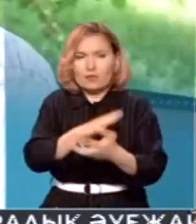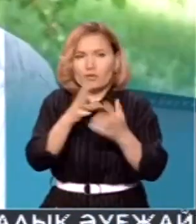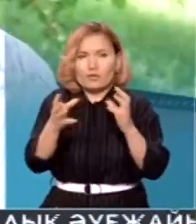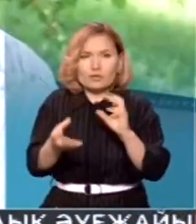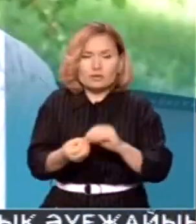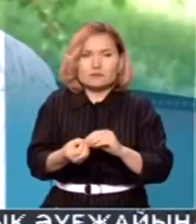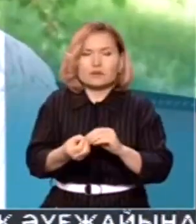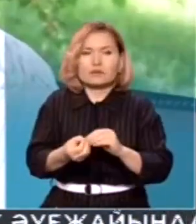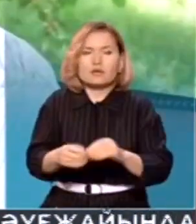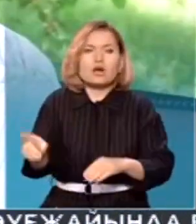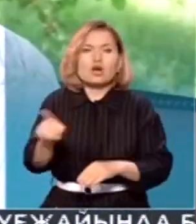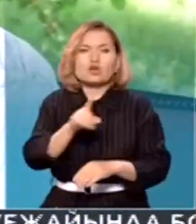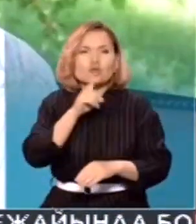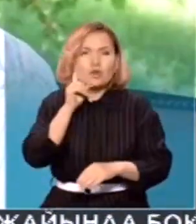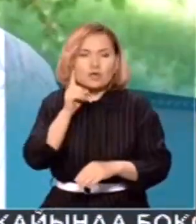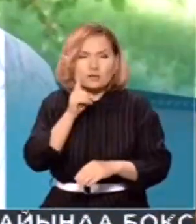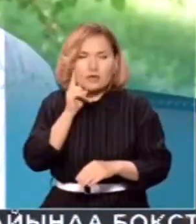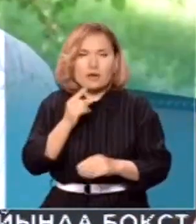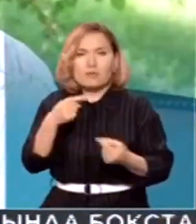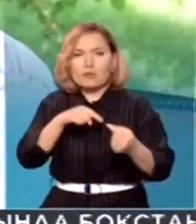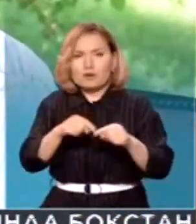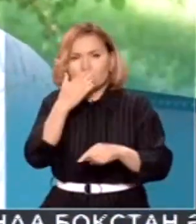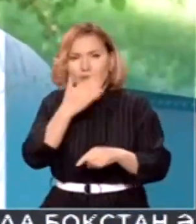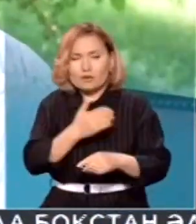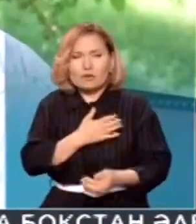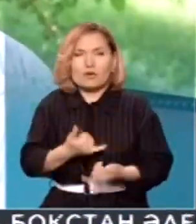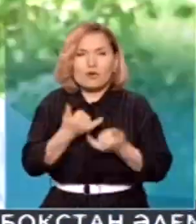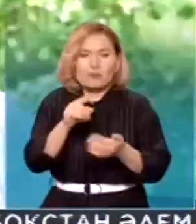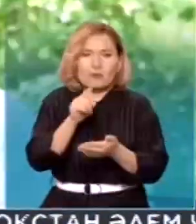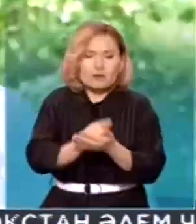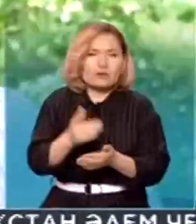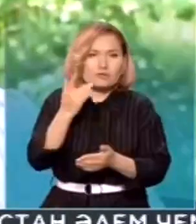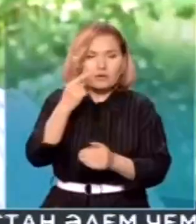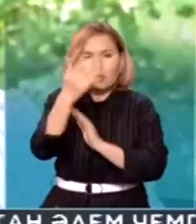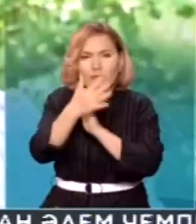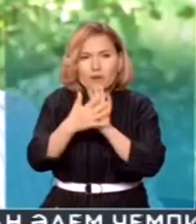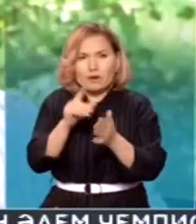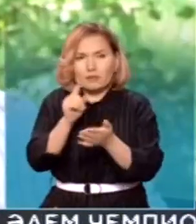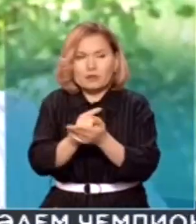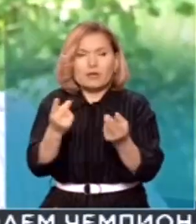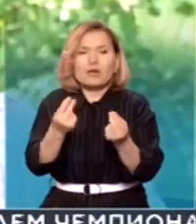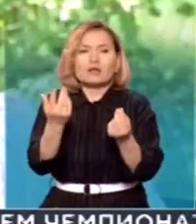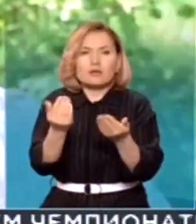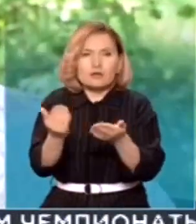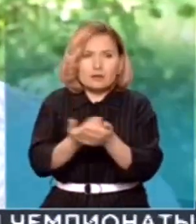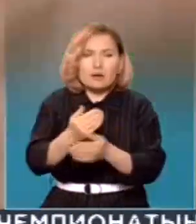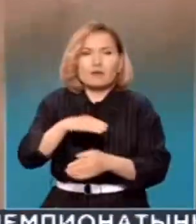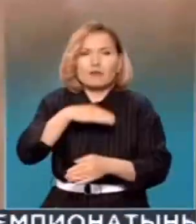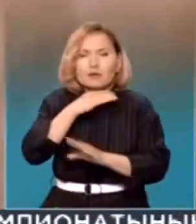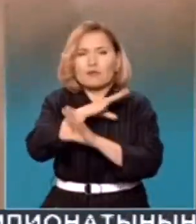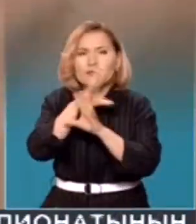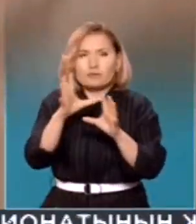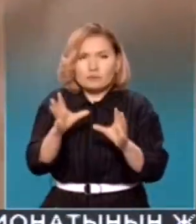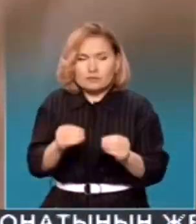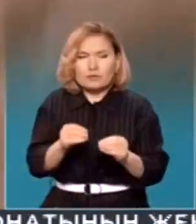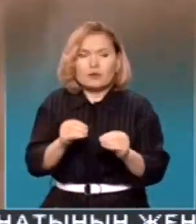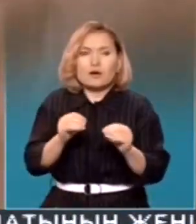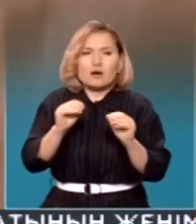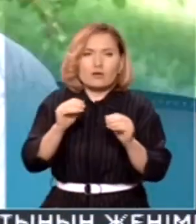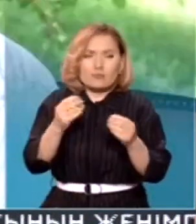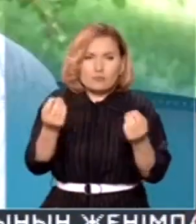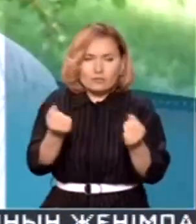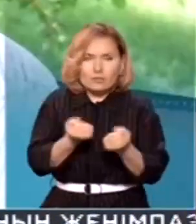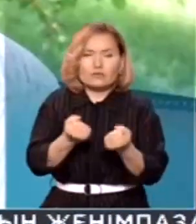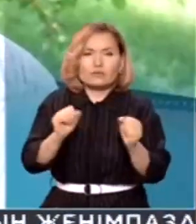заманда жас береді. Соның өзінде сыйласын керек. Бәріне сыйласын. Бәрі табылады. Ол бәрі орнына келеді нәрсе, сыйласын болса.